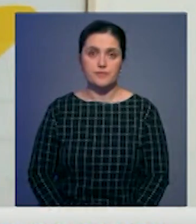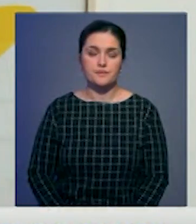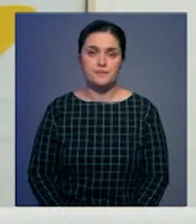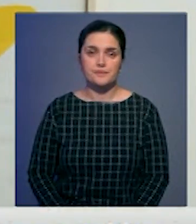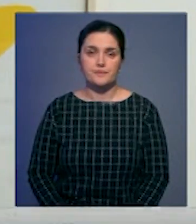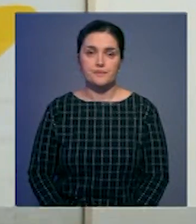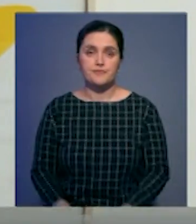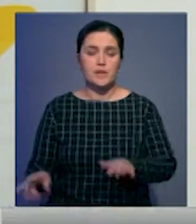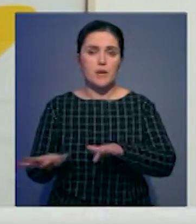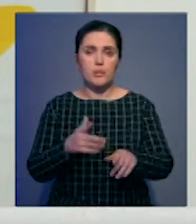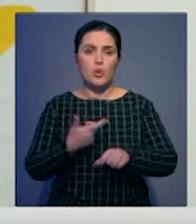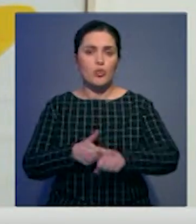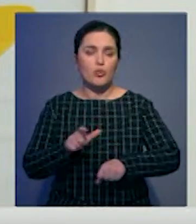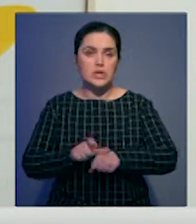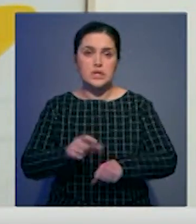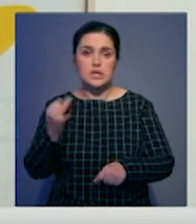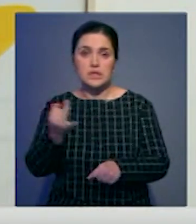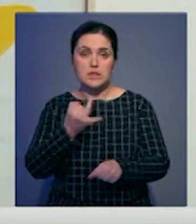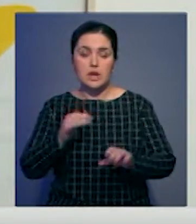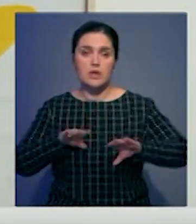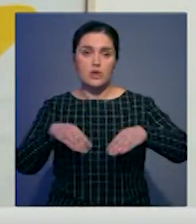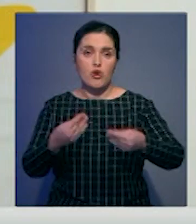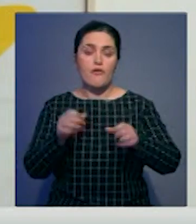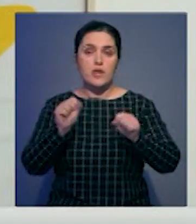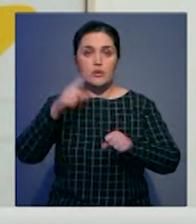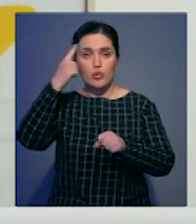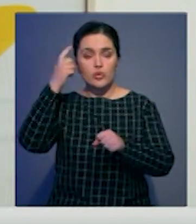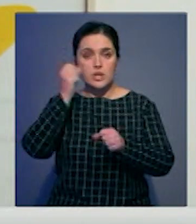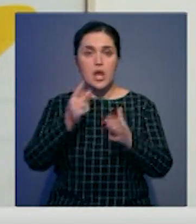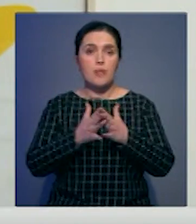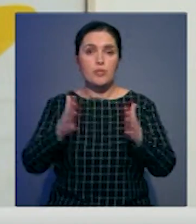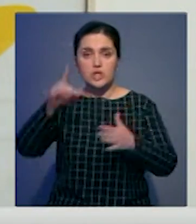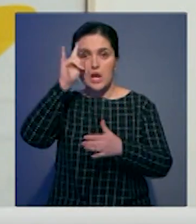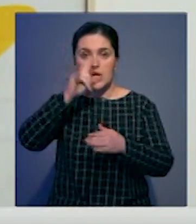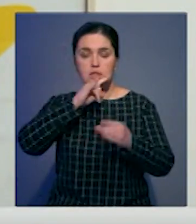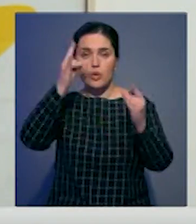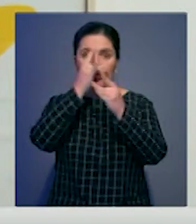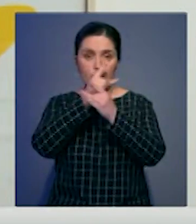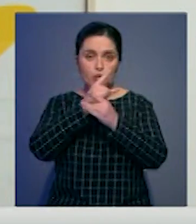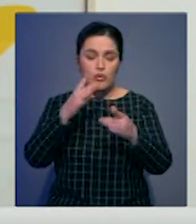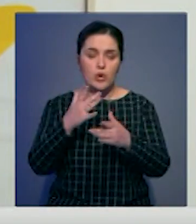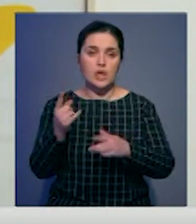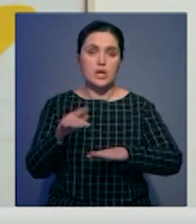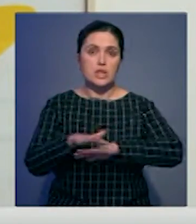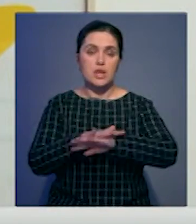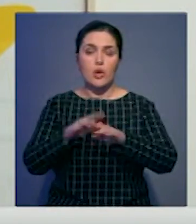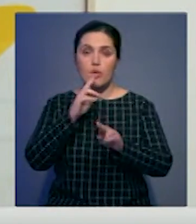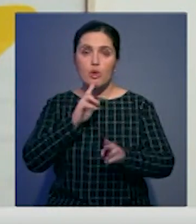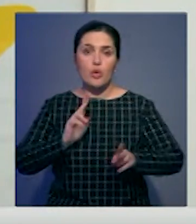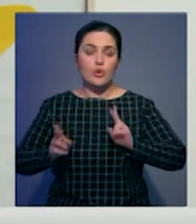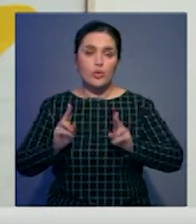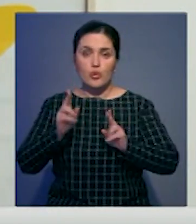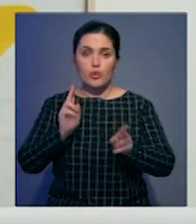Это мероприятие очень интересное и дает возможность узнать больше о Казахстане, культуре, национальной кухне. Хочется в